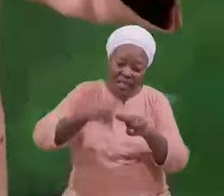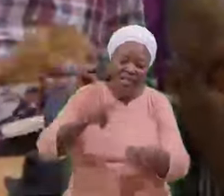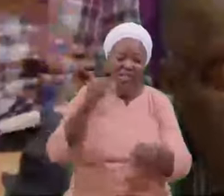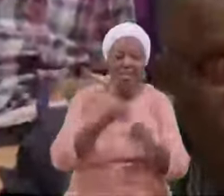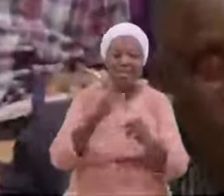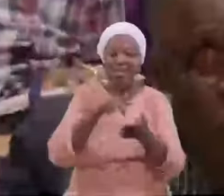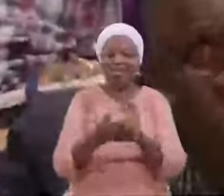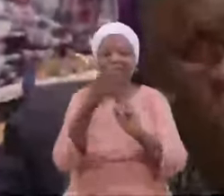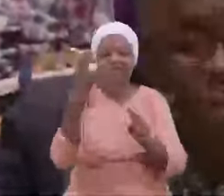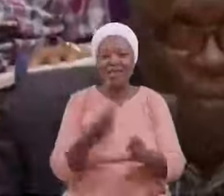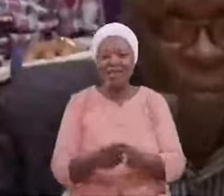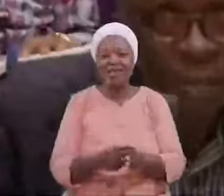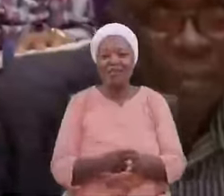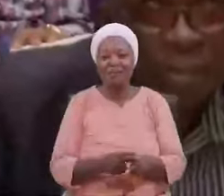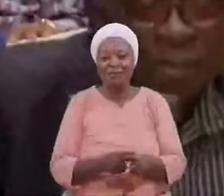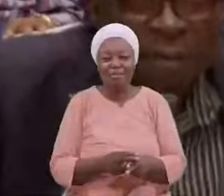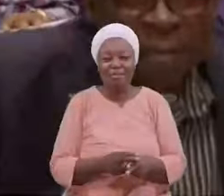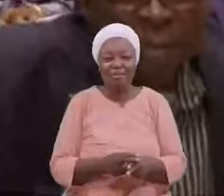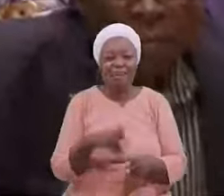Jésus-Christ.